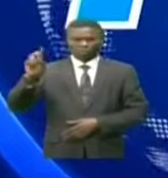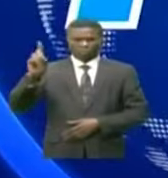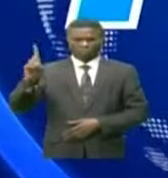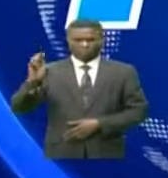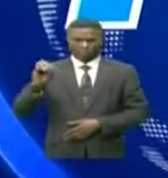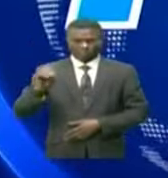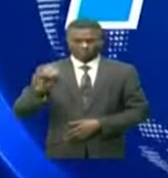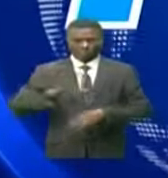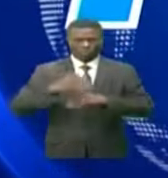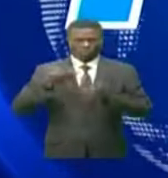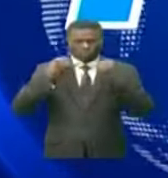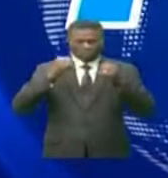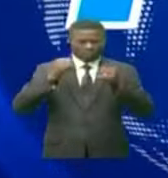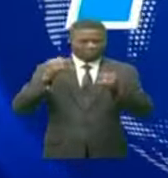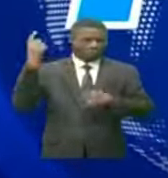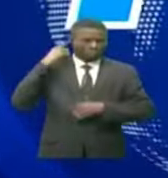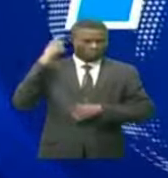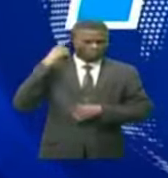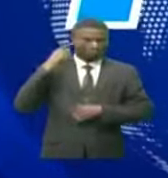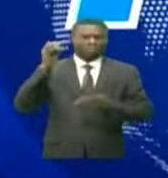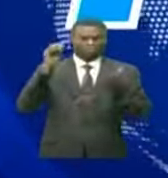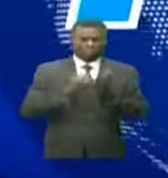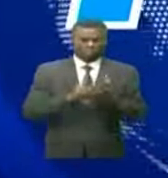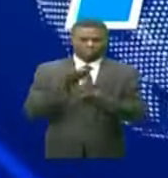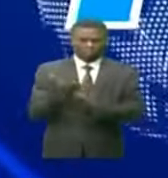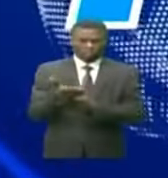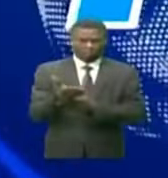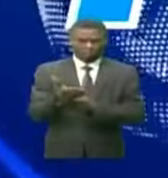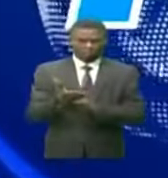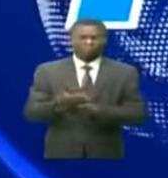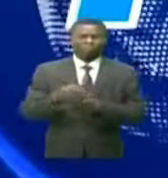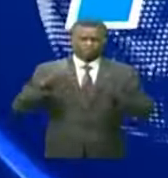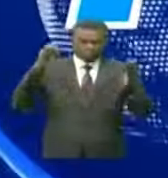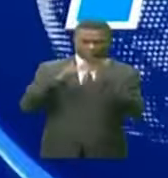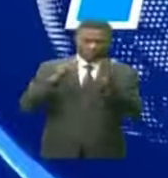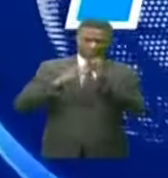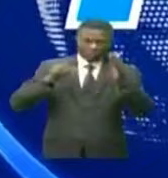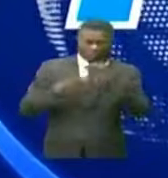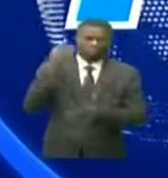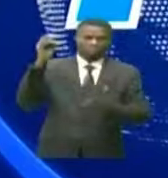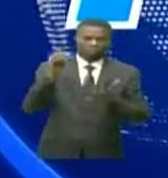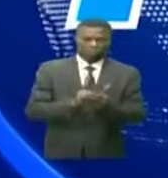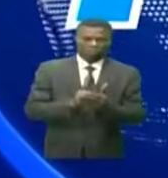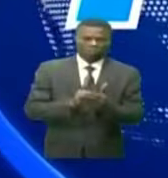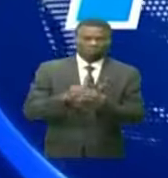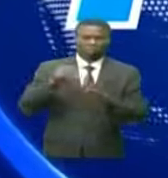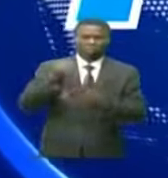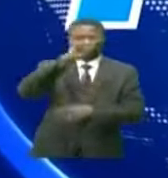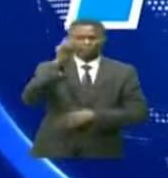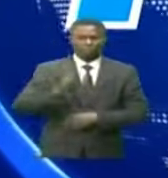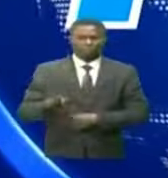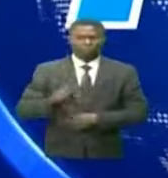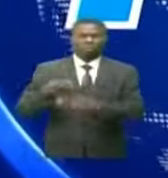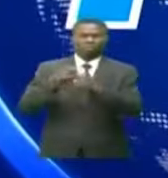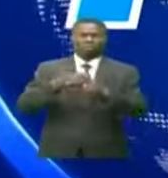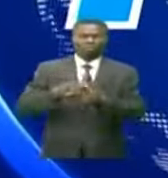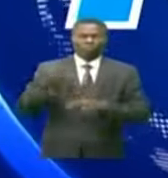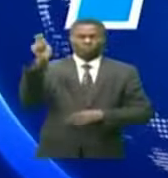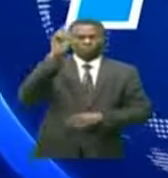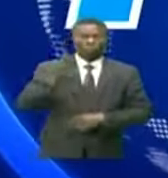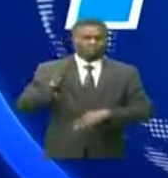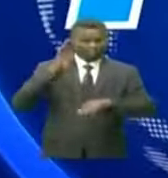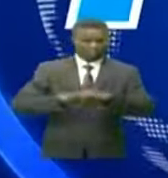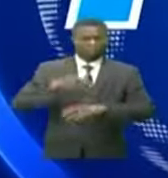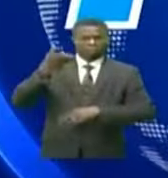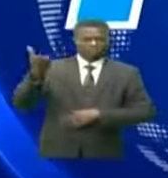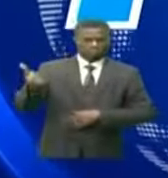le renseignement fiable en notre possession, ce énième massacre a eu lieu dans la zone sous contrôle des terroristes